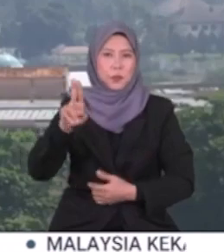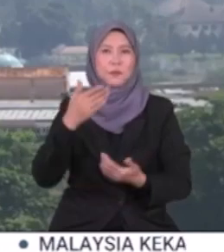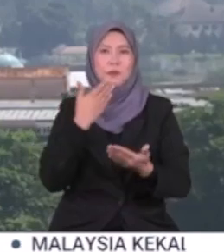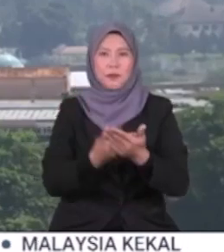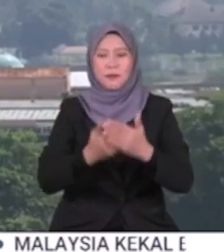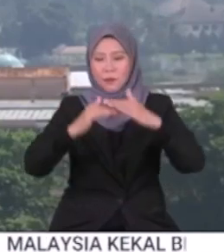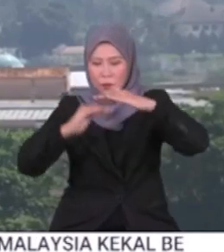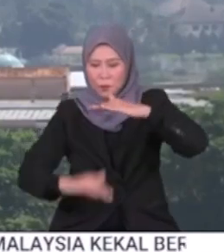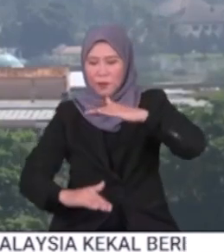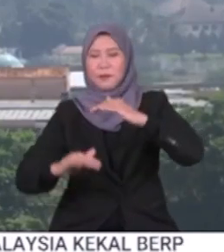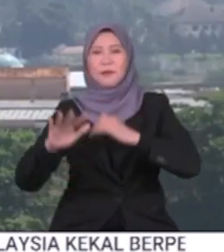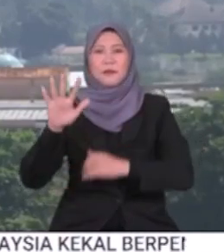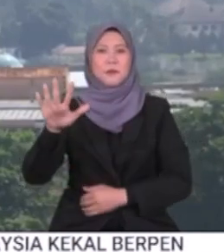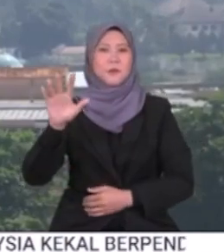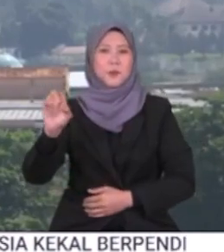kurang daripada 50